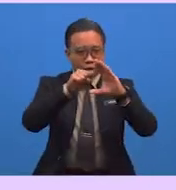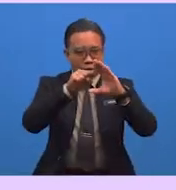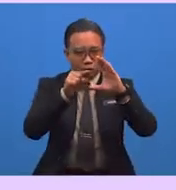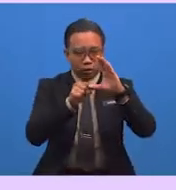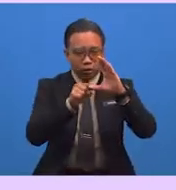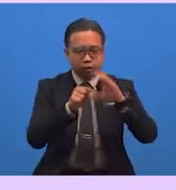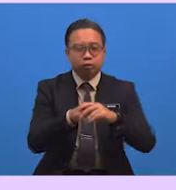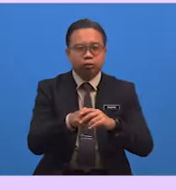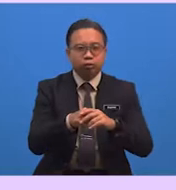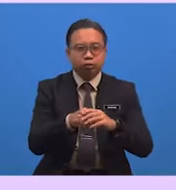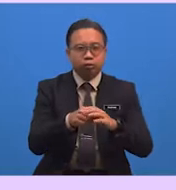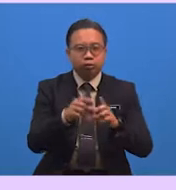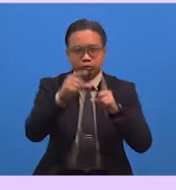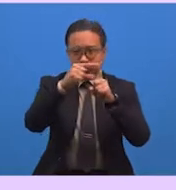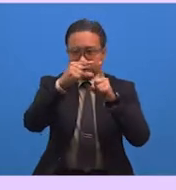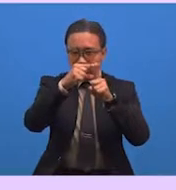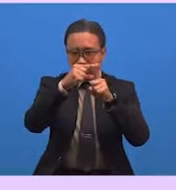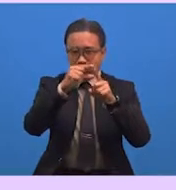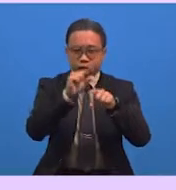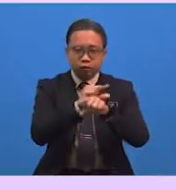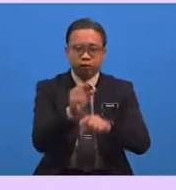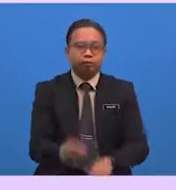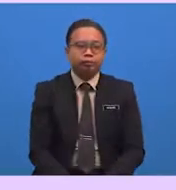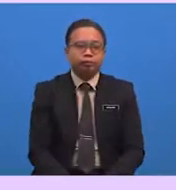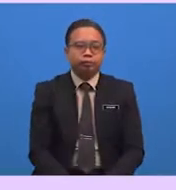AOC diukur menggunakan protektor.